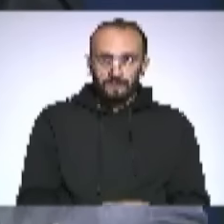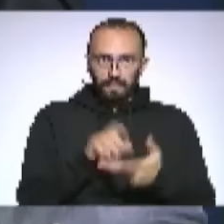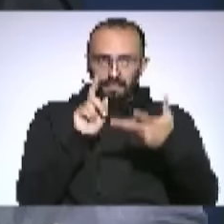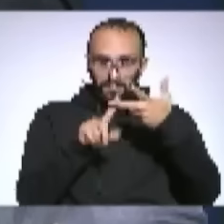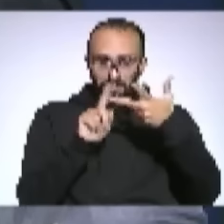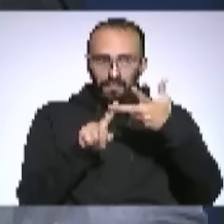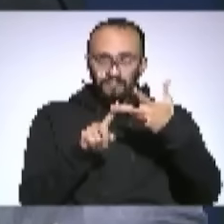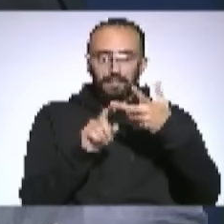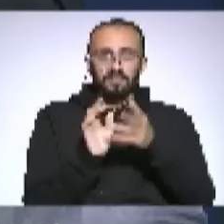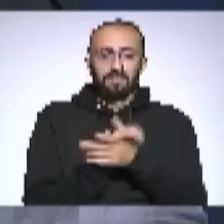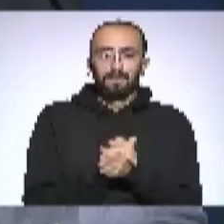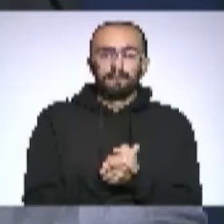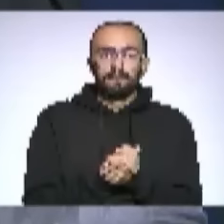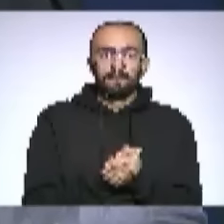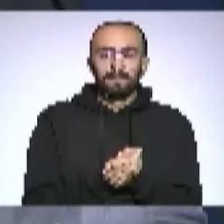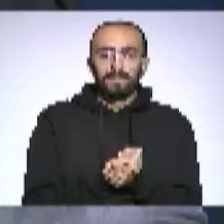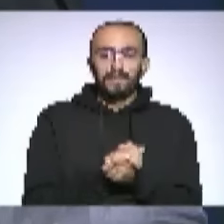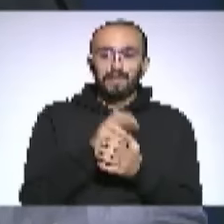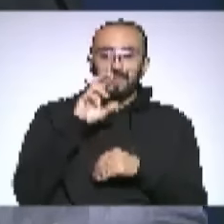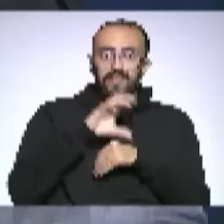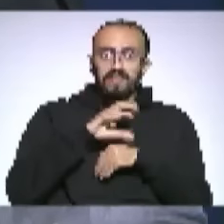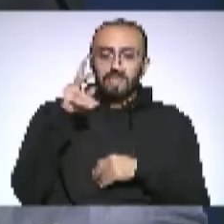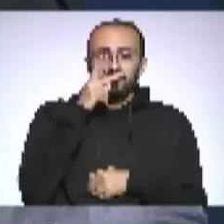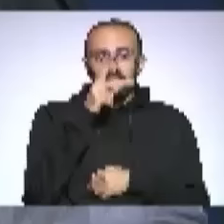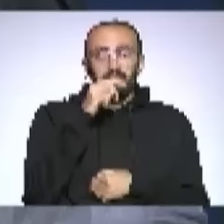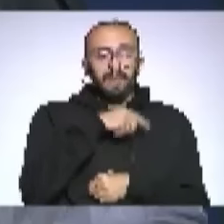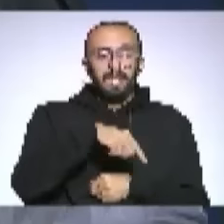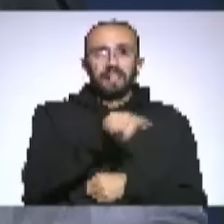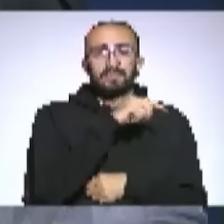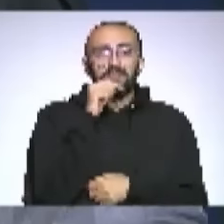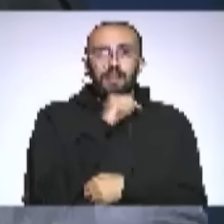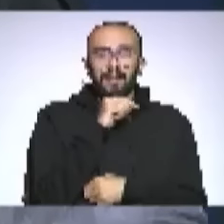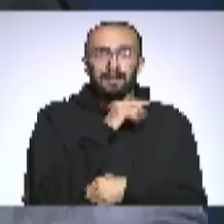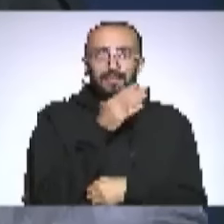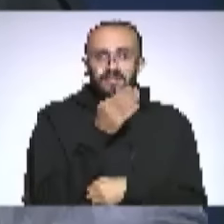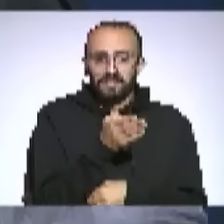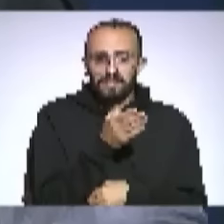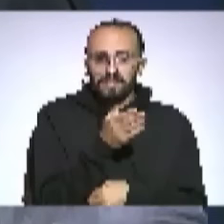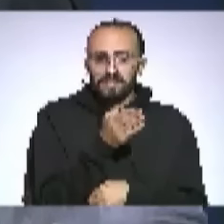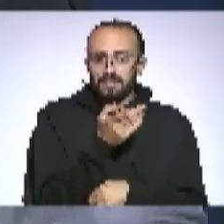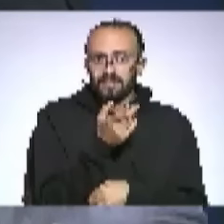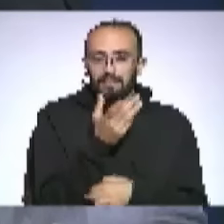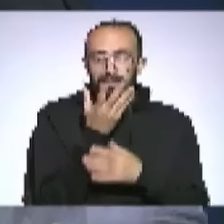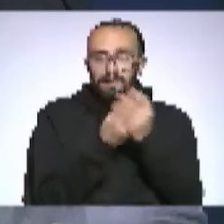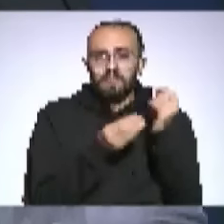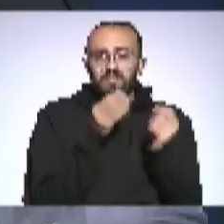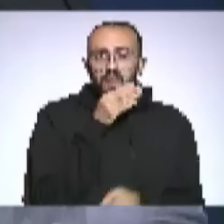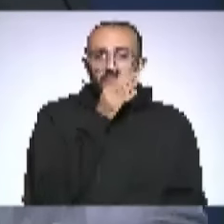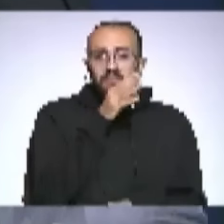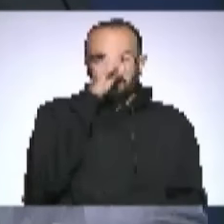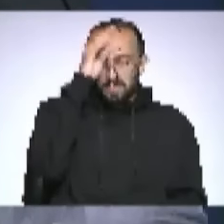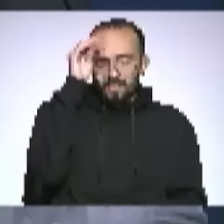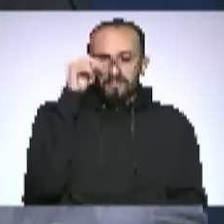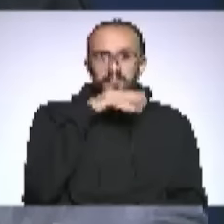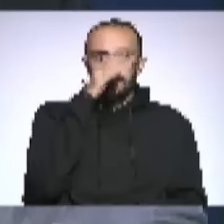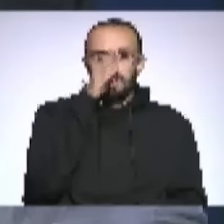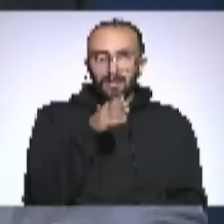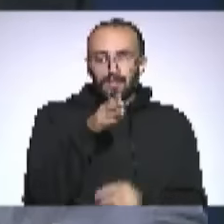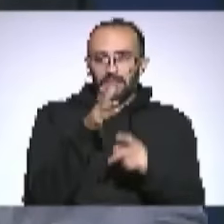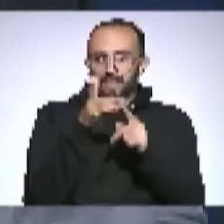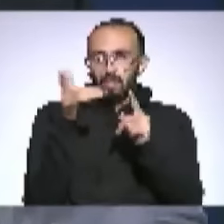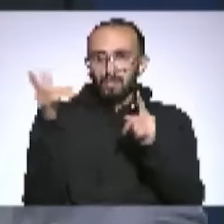ربما بتنظر للبنات لو وجد بنات من هذه من هذا الاب ما هو برضو كون يبقى موثق